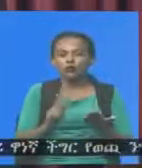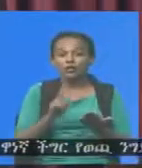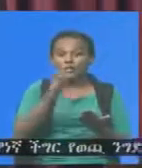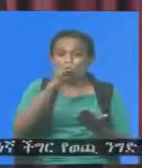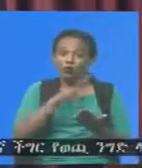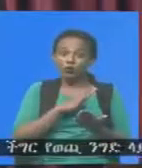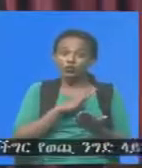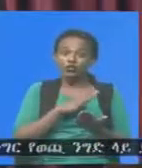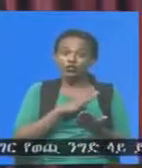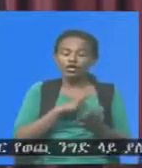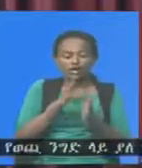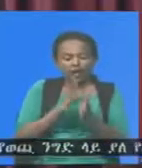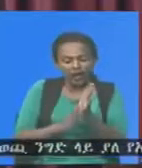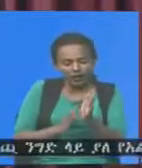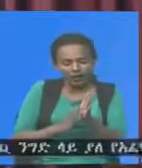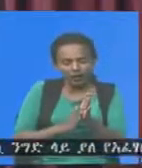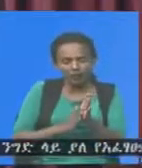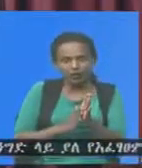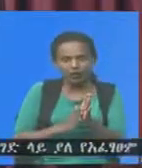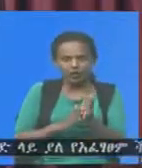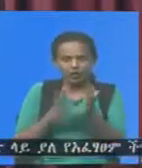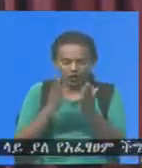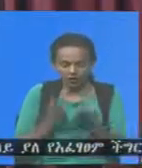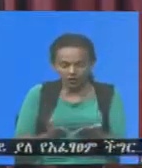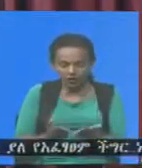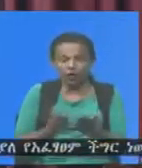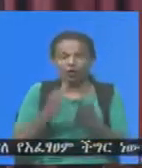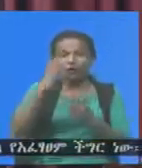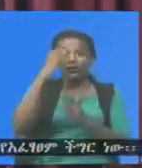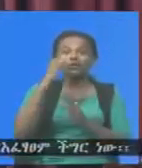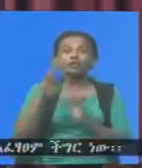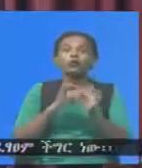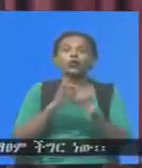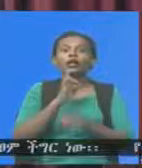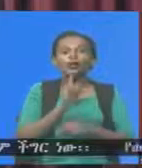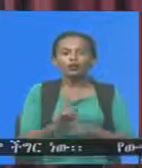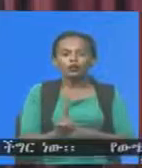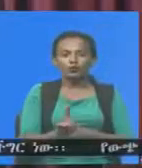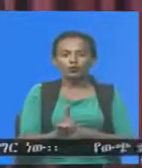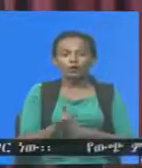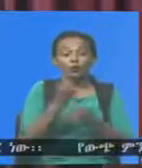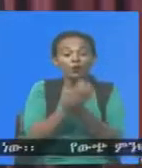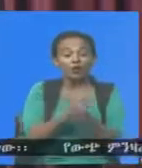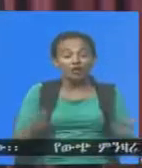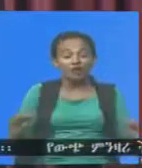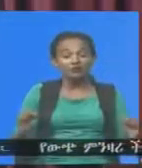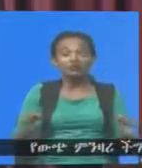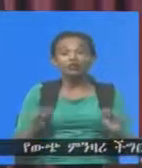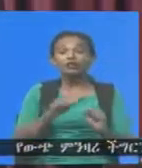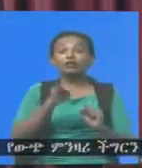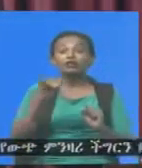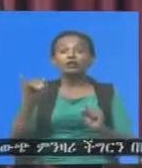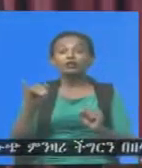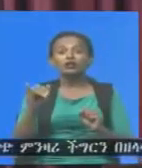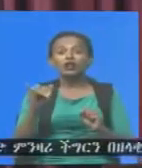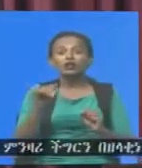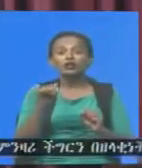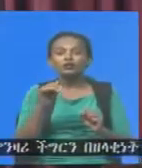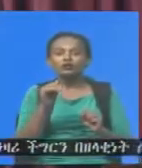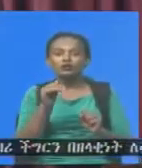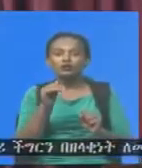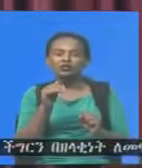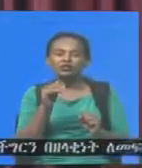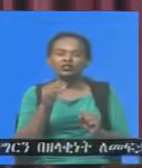ሰዎች ለይቅርታው ተገስቶ መንግስት የሚያረጋውን መፍታት እንደ ገራገርነት የሚያስቡዋል